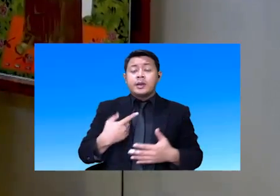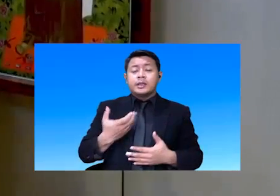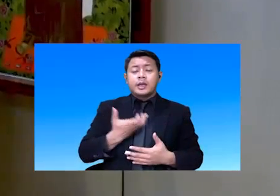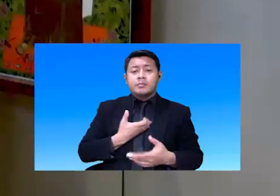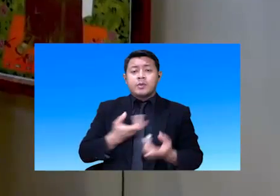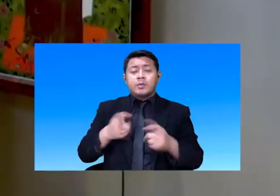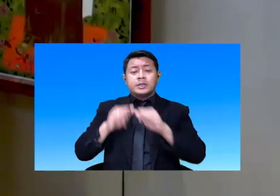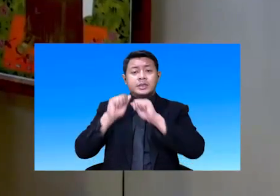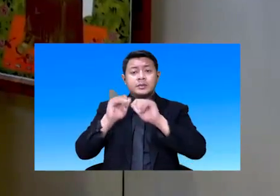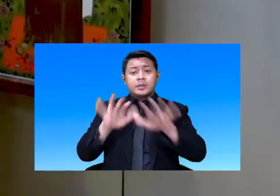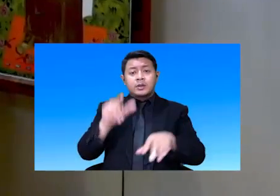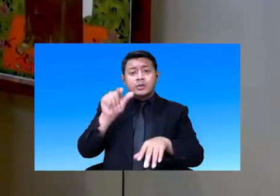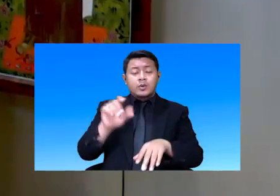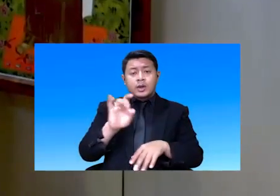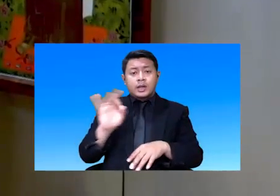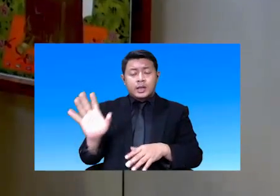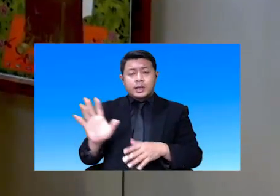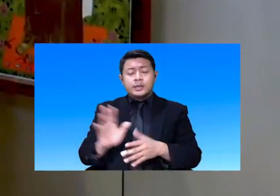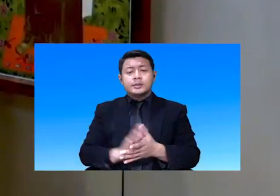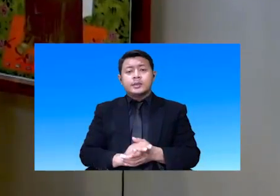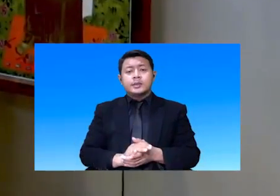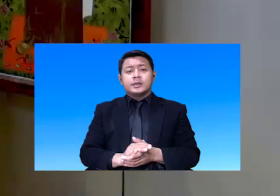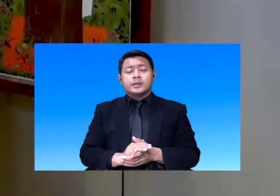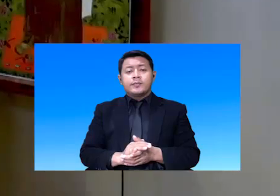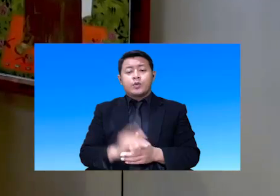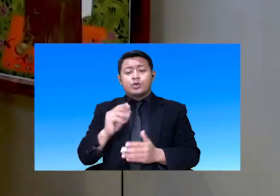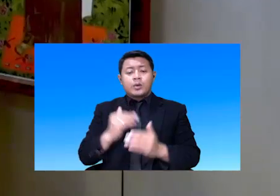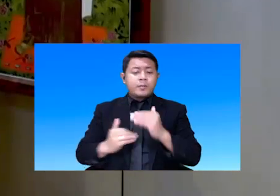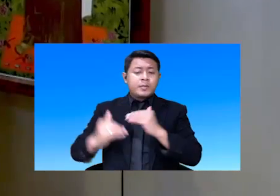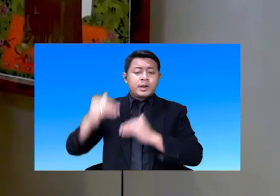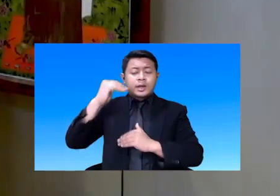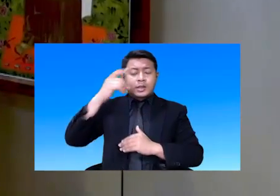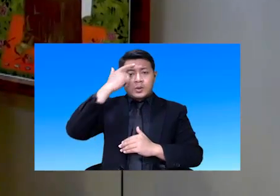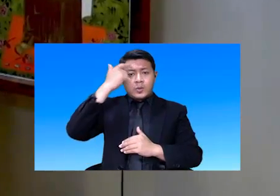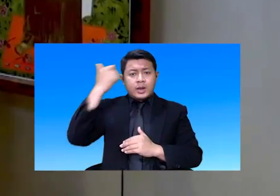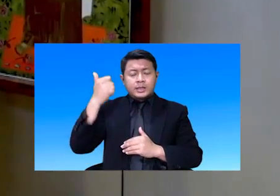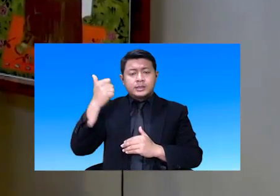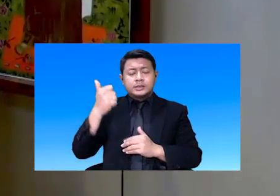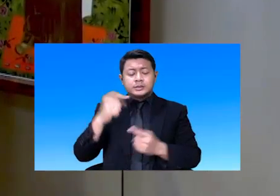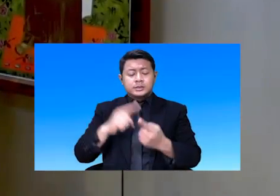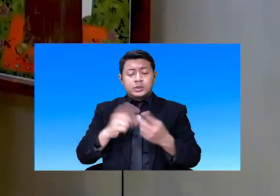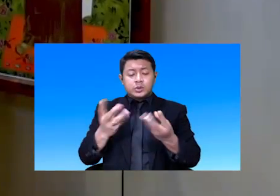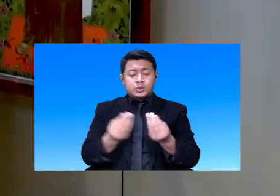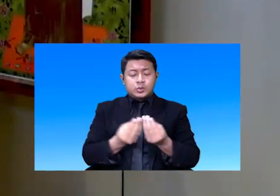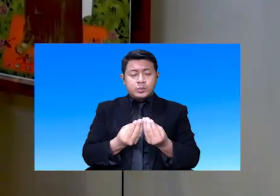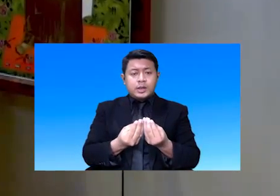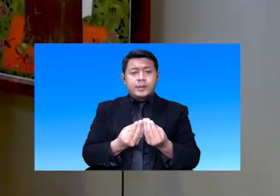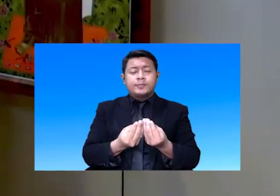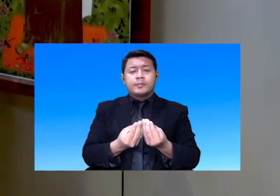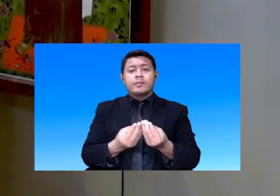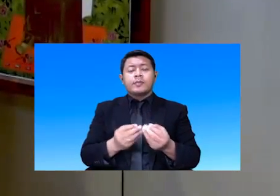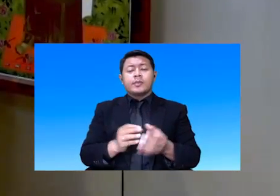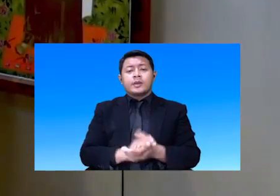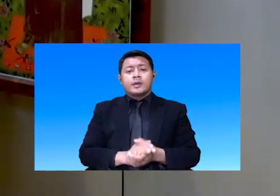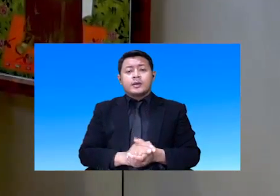bagaimana kita mau menjadi berkat bagi orang lain. Tapi semakin meningkatkan kualitas, bukan hanya soal jumlah.